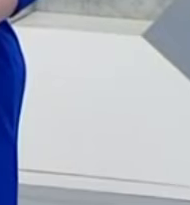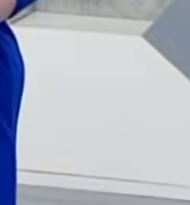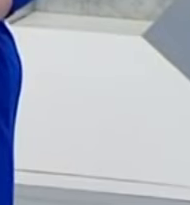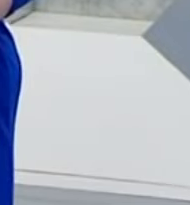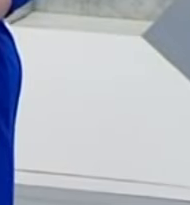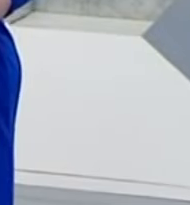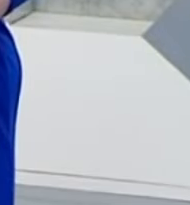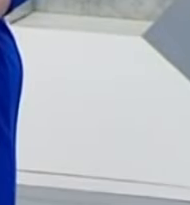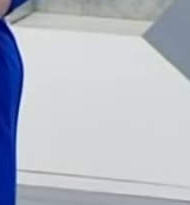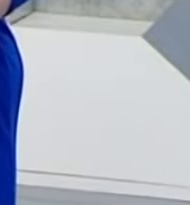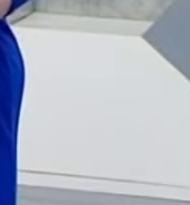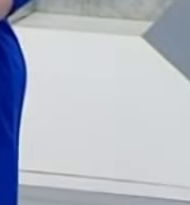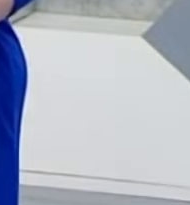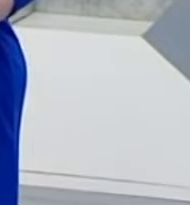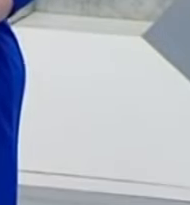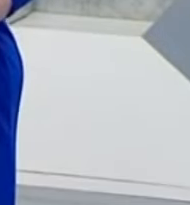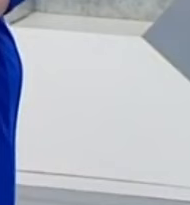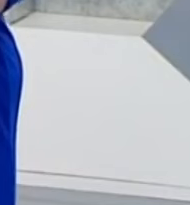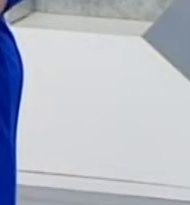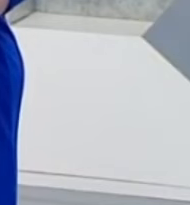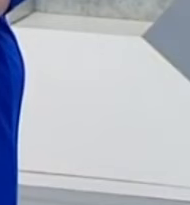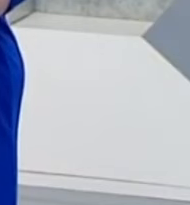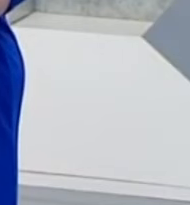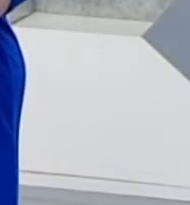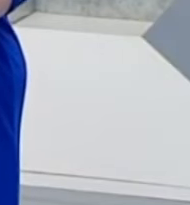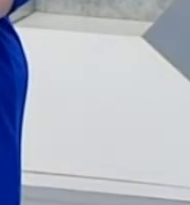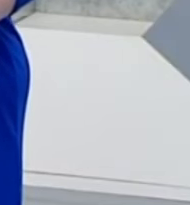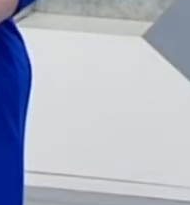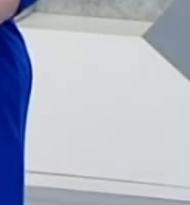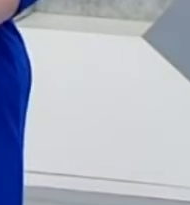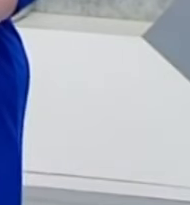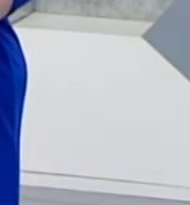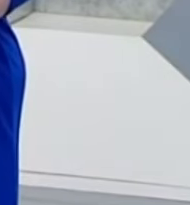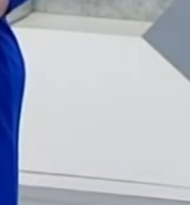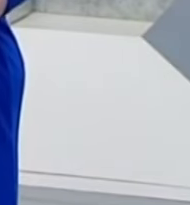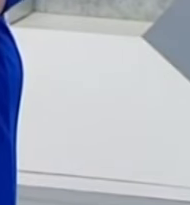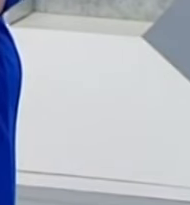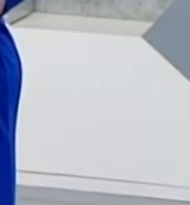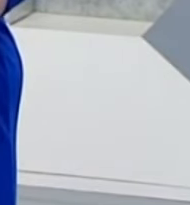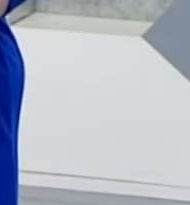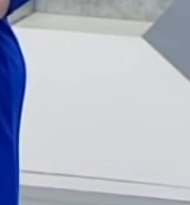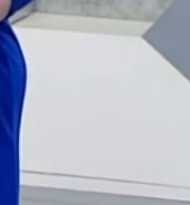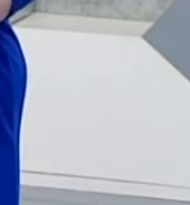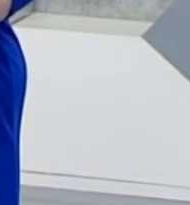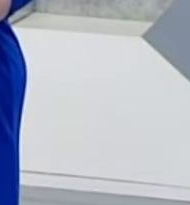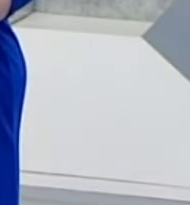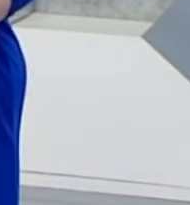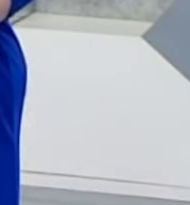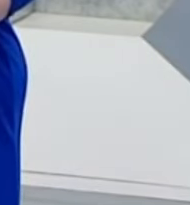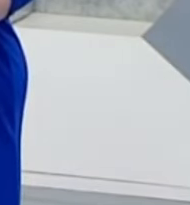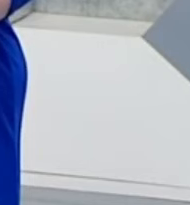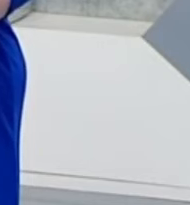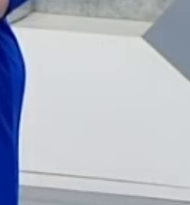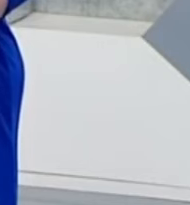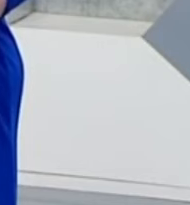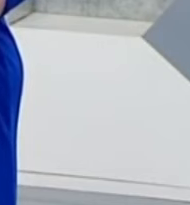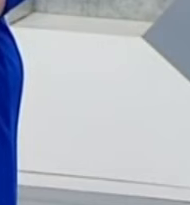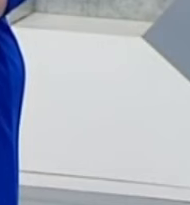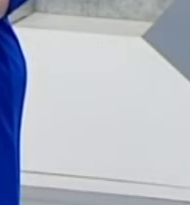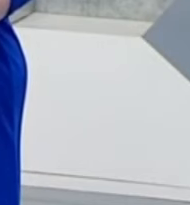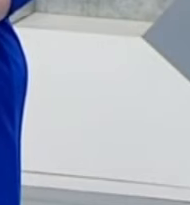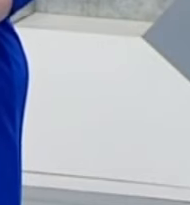kapuso para sa mga maiinit na balita mag-subscribe sa GMA integrated news sa YouTube sa mga kapuso naman abroad subaybayan niyo kami